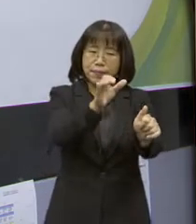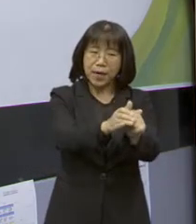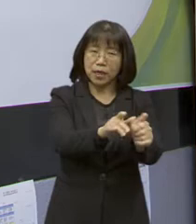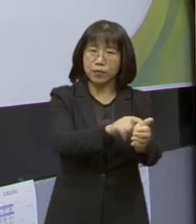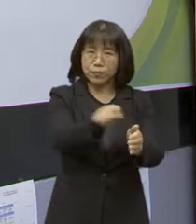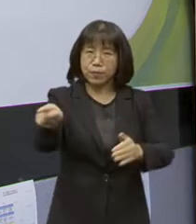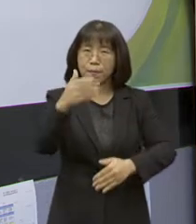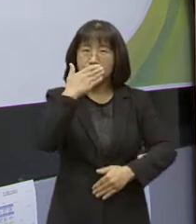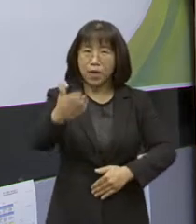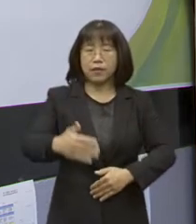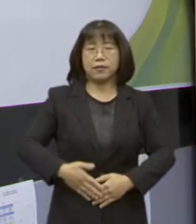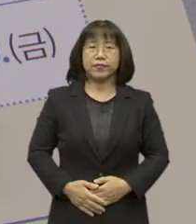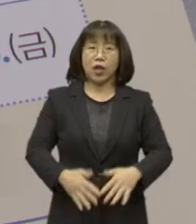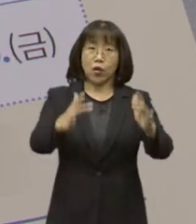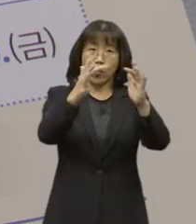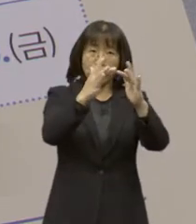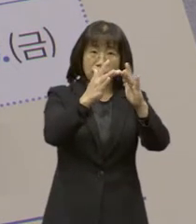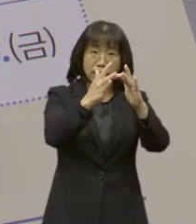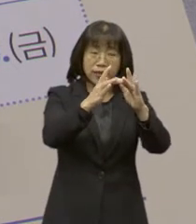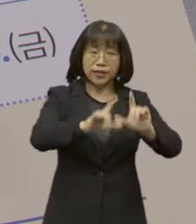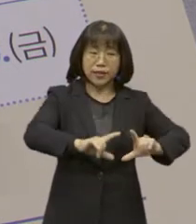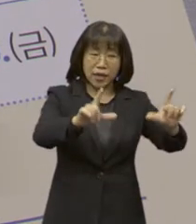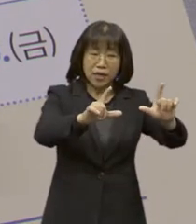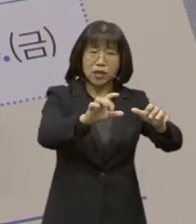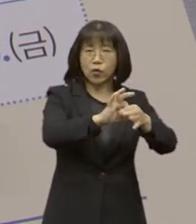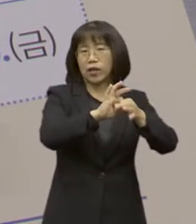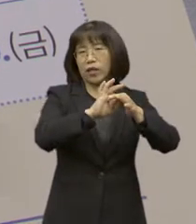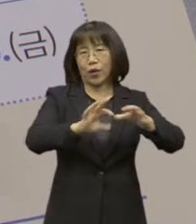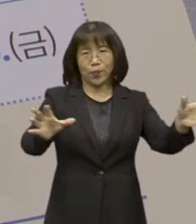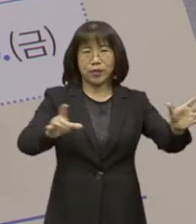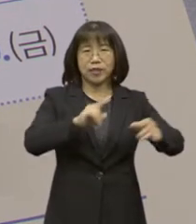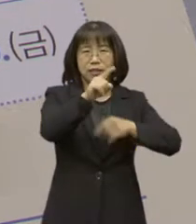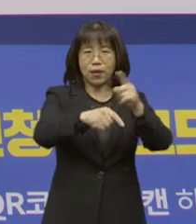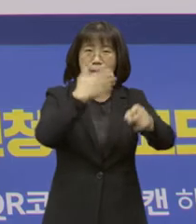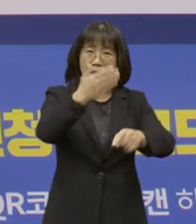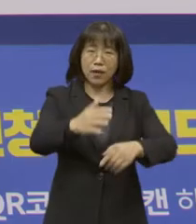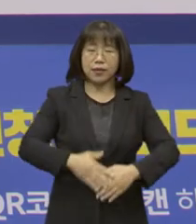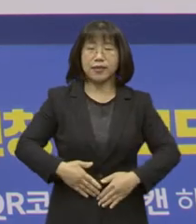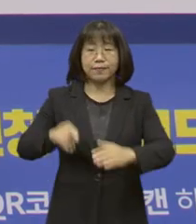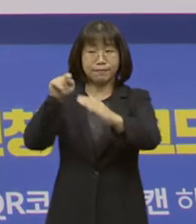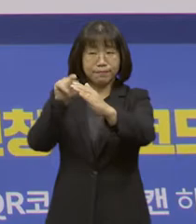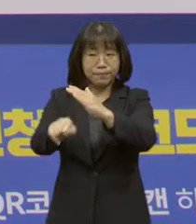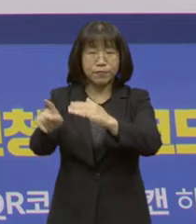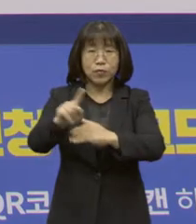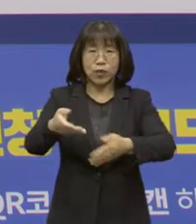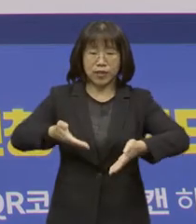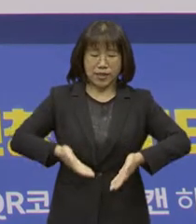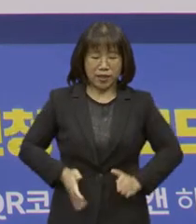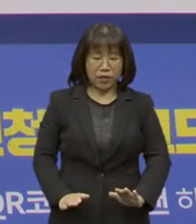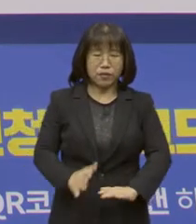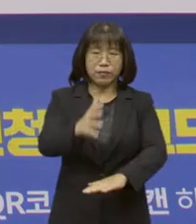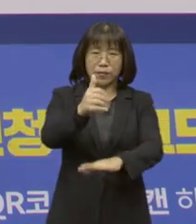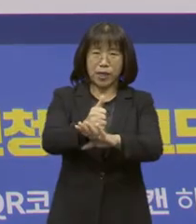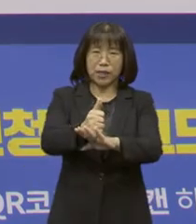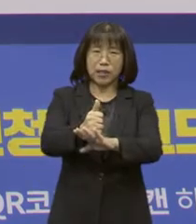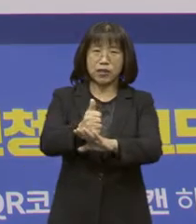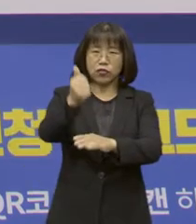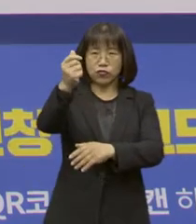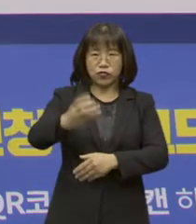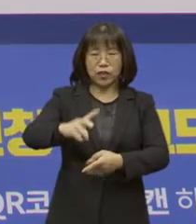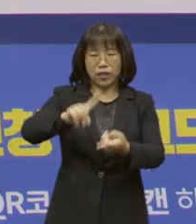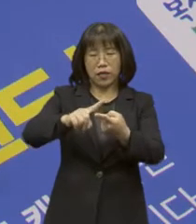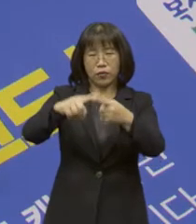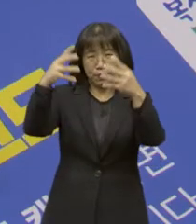신청도 가능합니다. 온라인 신청은 요일제 적용 없이 신청 가능하고 현장 신청은